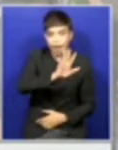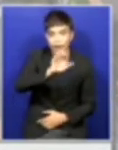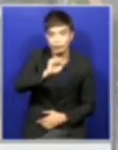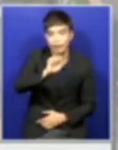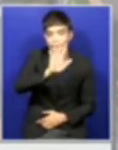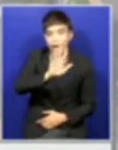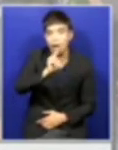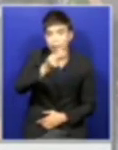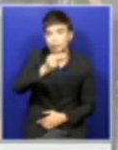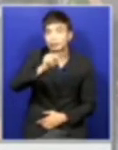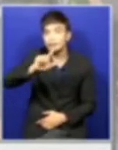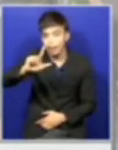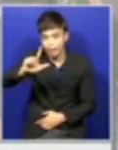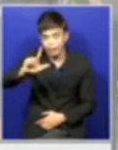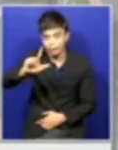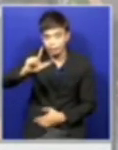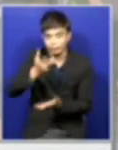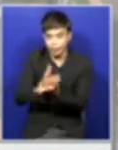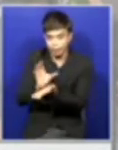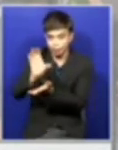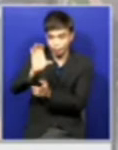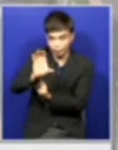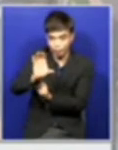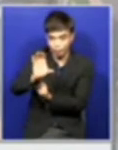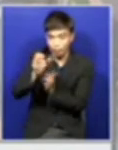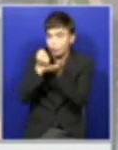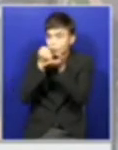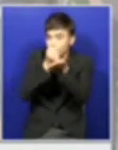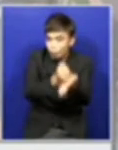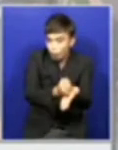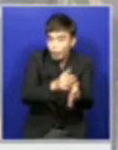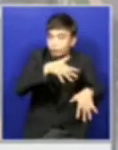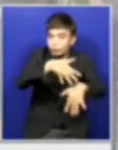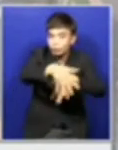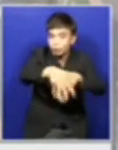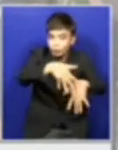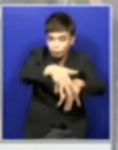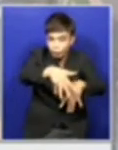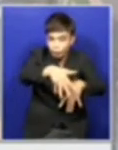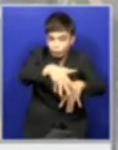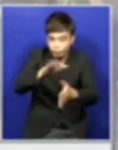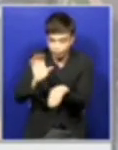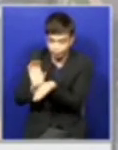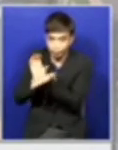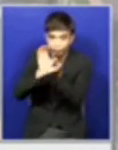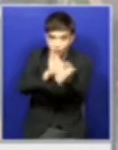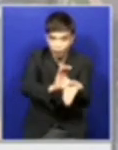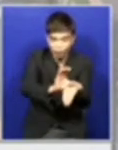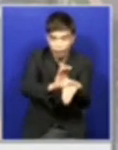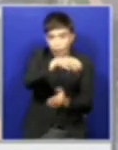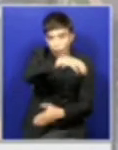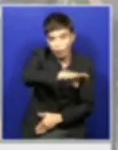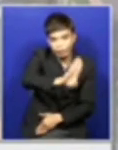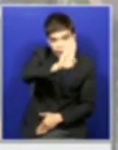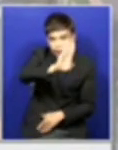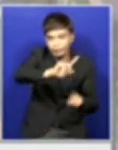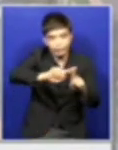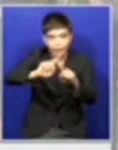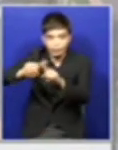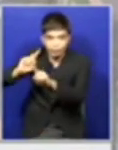านที่จะนำมาช่วยเหลือเยียวยาพี่น้องประชาชนนะครับผู้ประกอบการเนี่ย